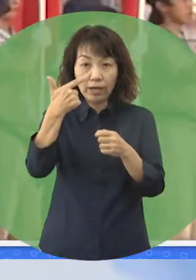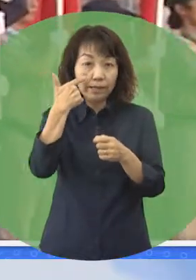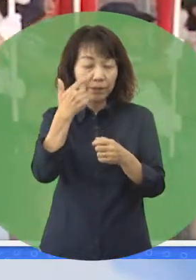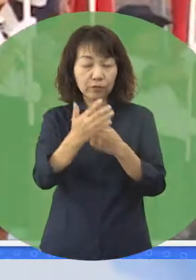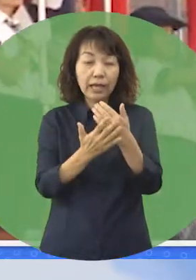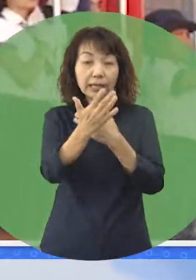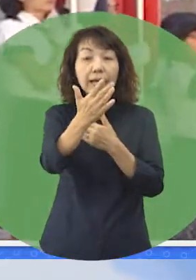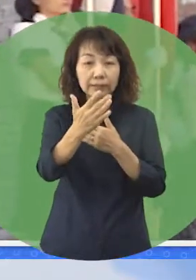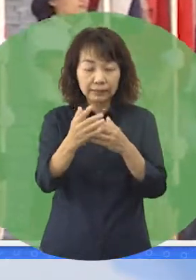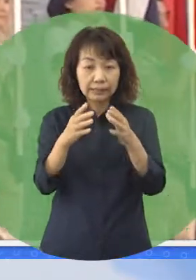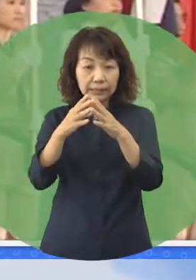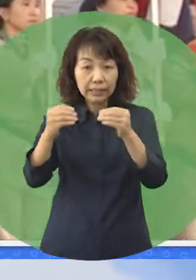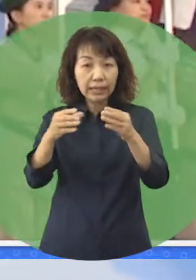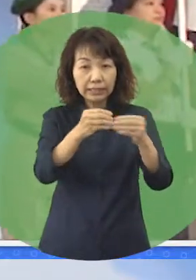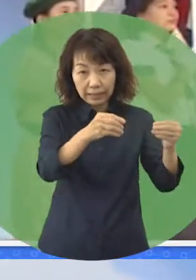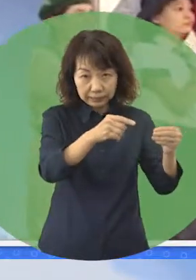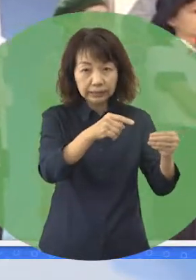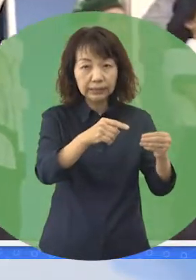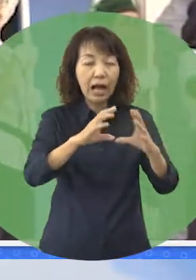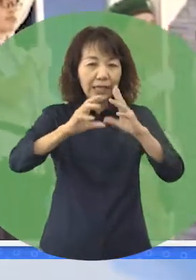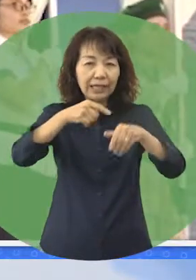外29の国と地域から